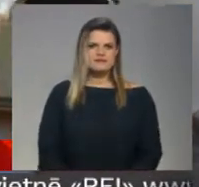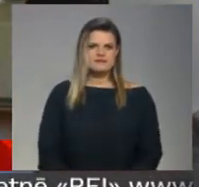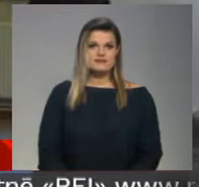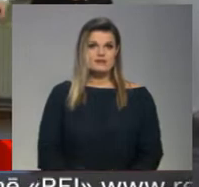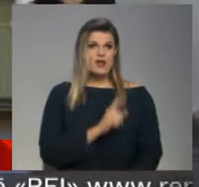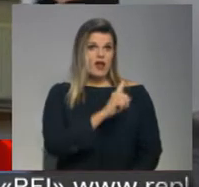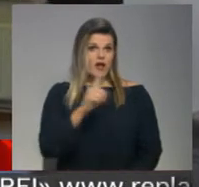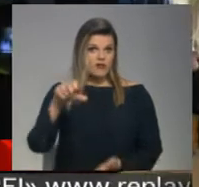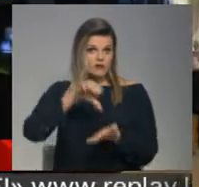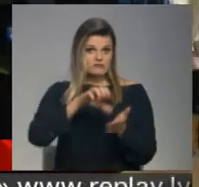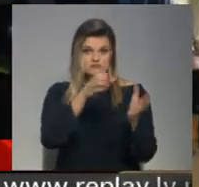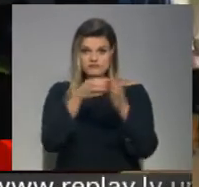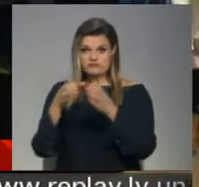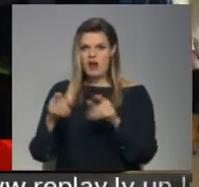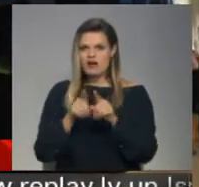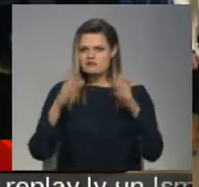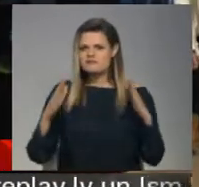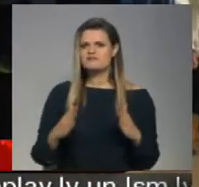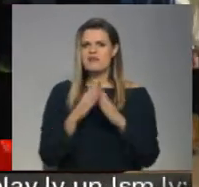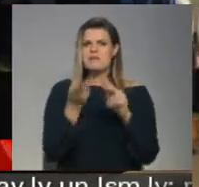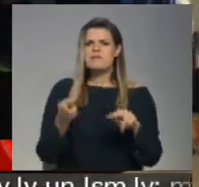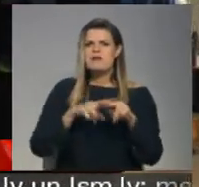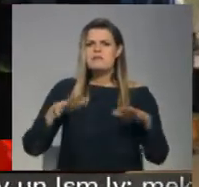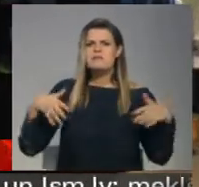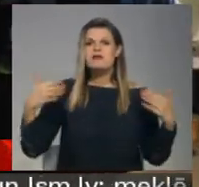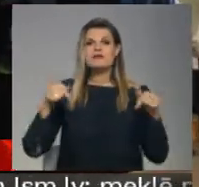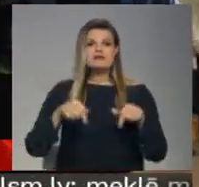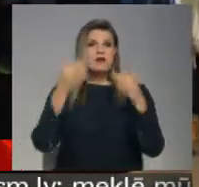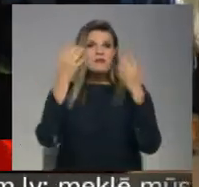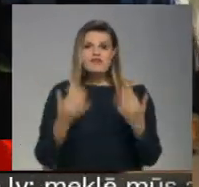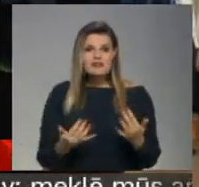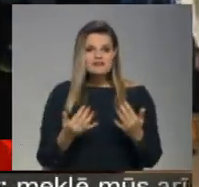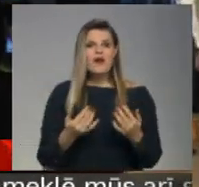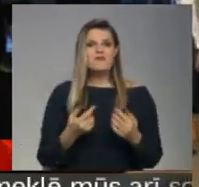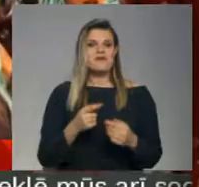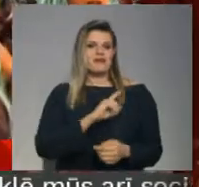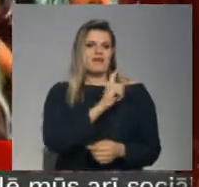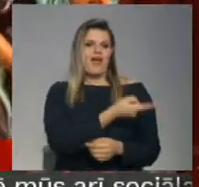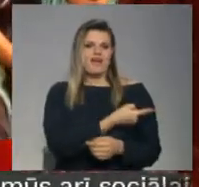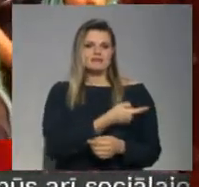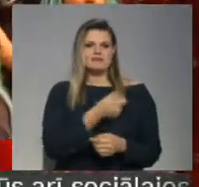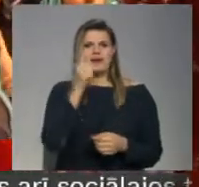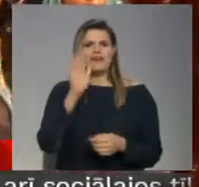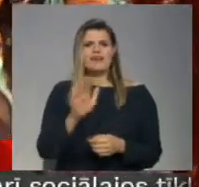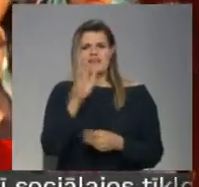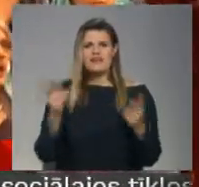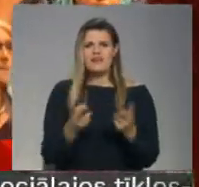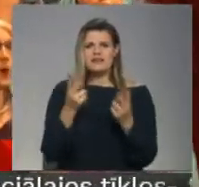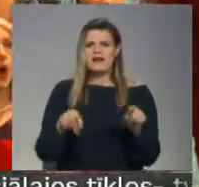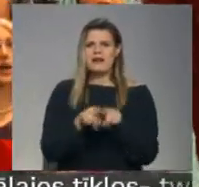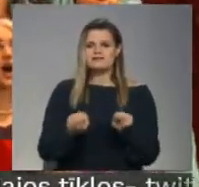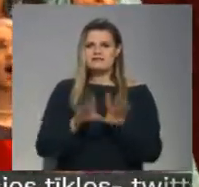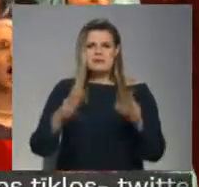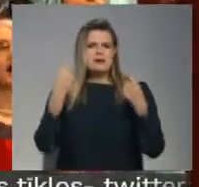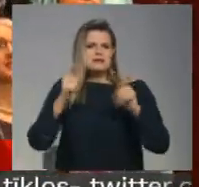Katru uzstāšanās koristiem ir kā svētki papildus gandarījumu šajā pasākumā sniedzot iespēju iziet no ierastiem rāmjiem, bet